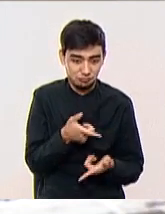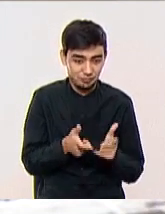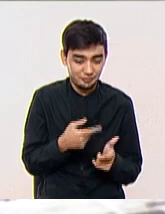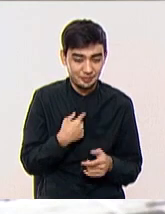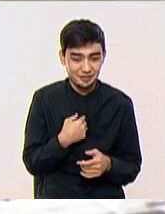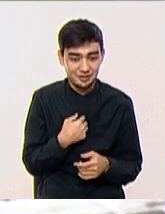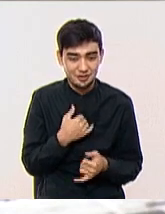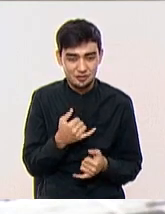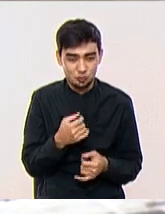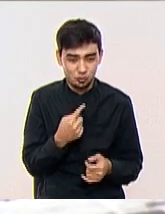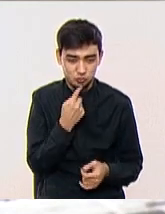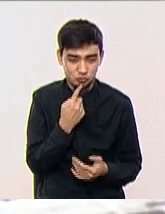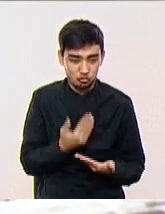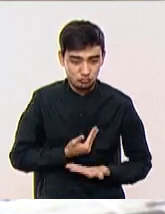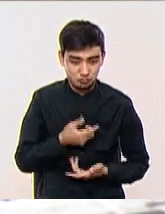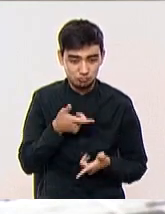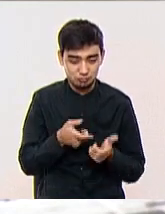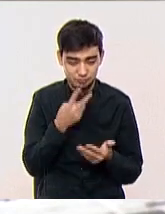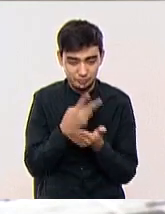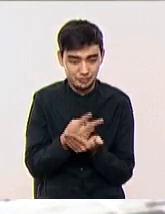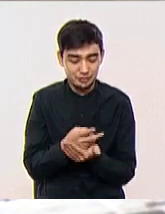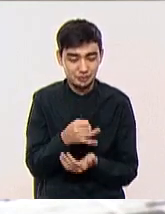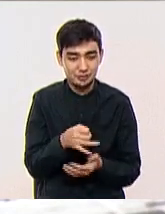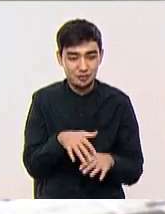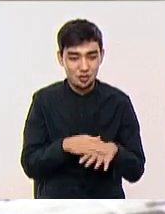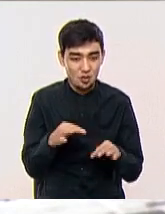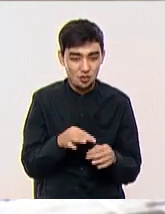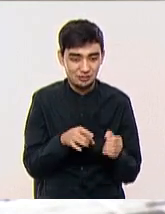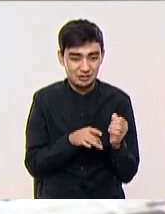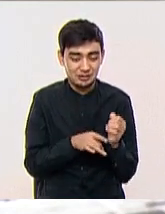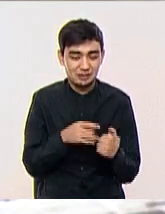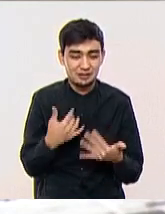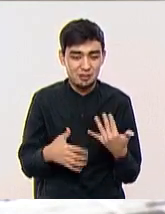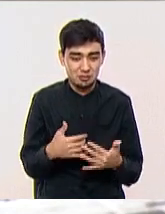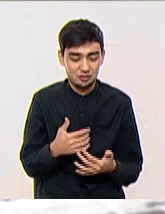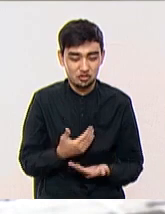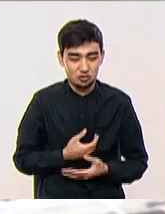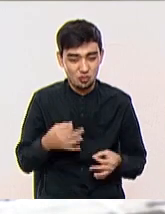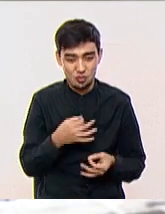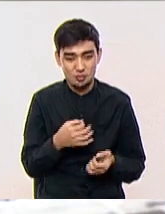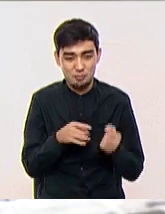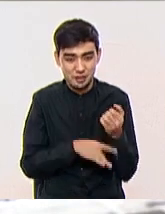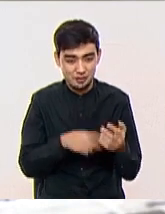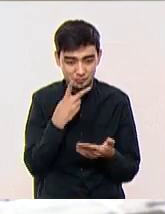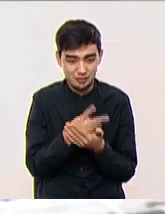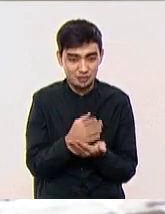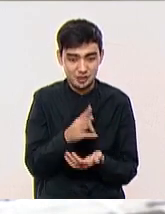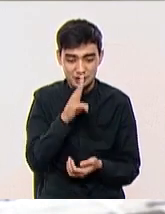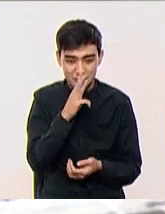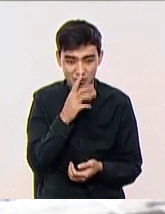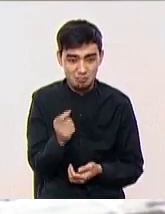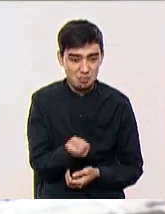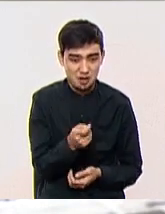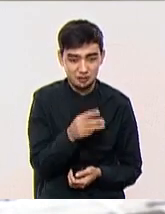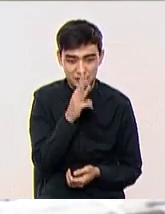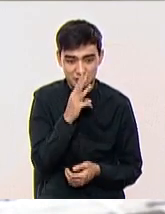бізде әлеуметтік жағдайдың нашар екендігін көрсетеді. Әлде де қоғамымызда әлеуметтік осал топтың бар екендігін көрсетеді. Айлықтары, мысалға алып